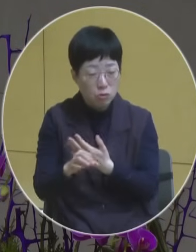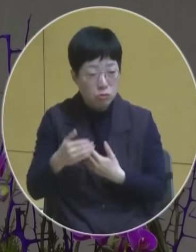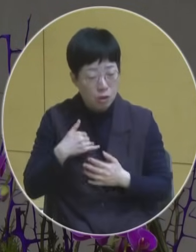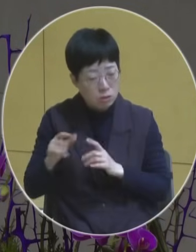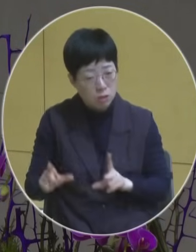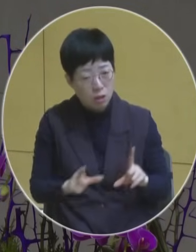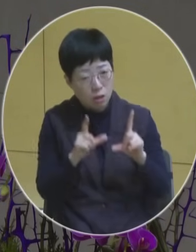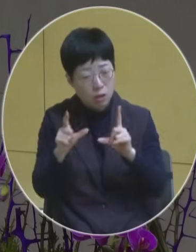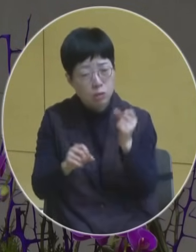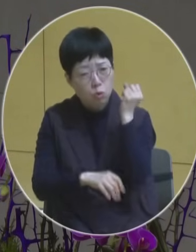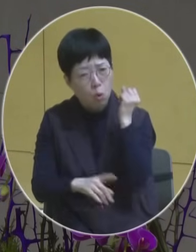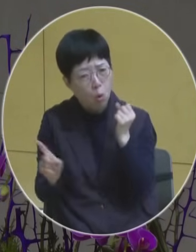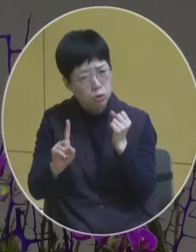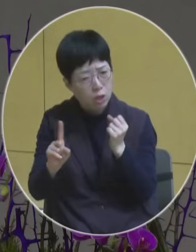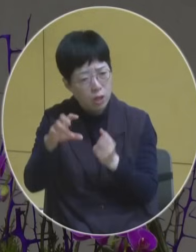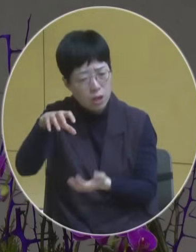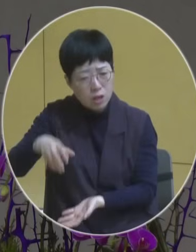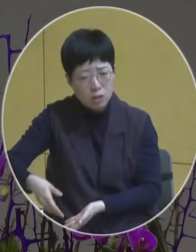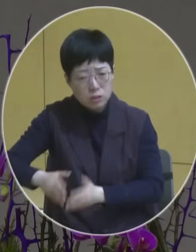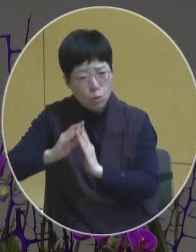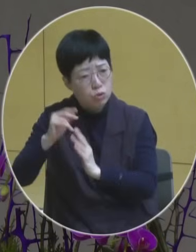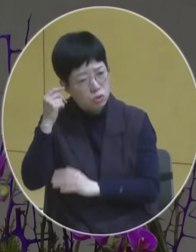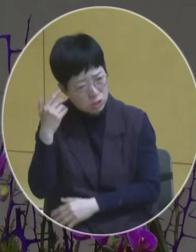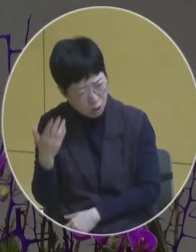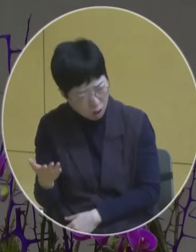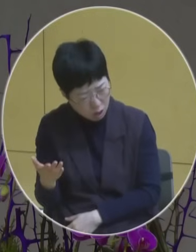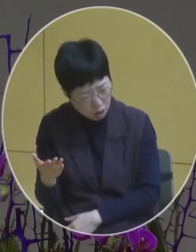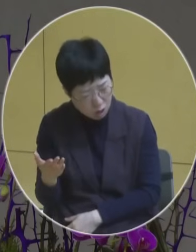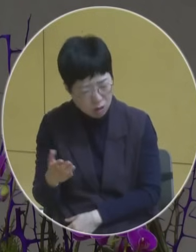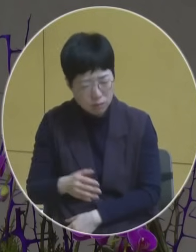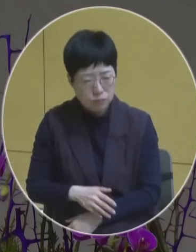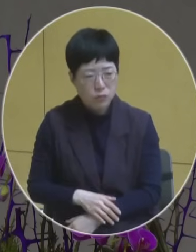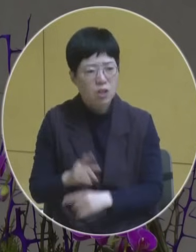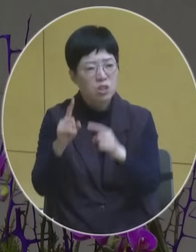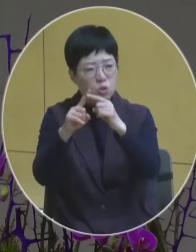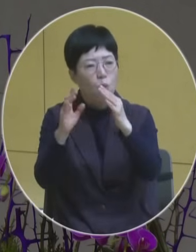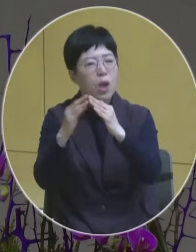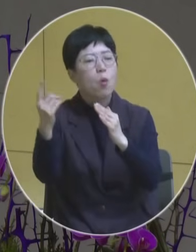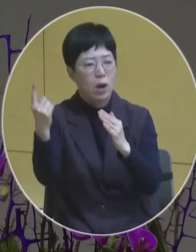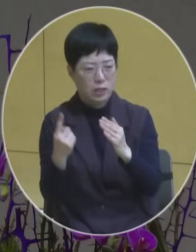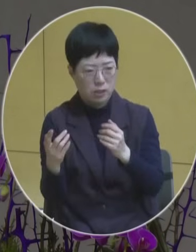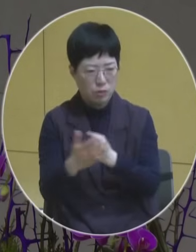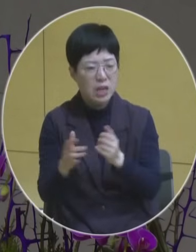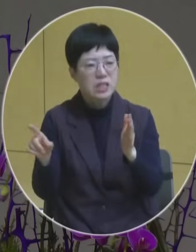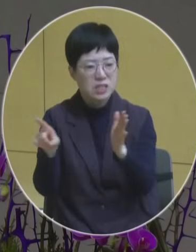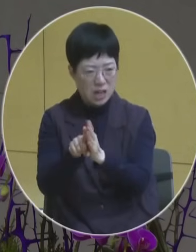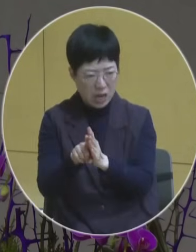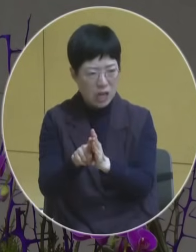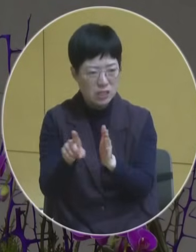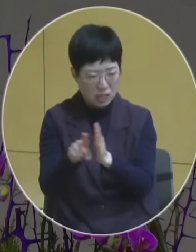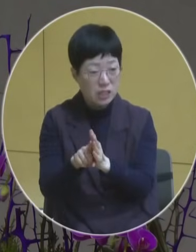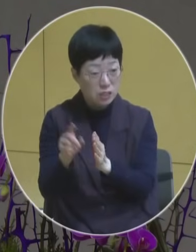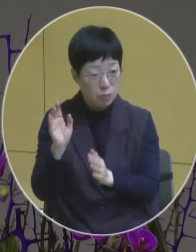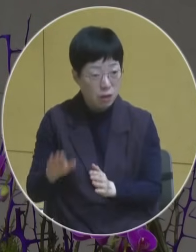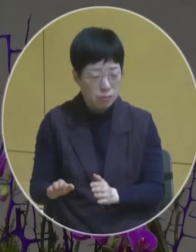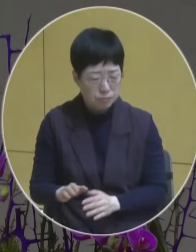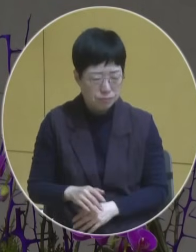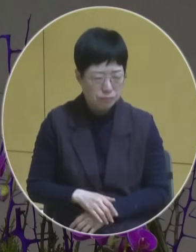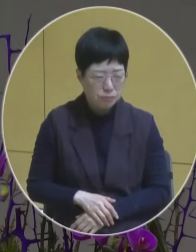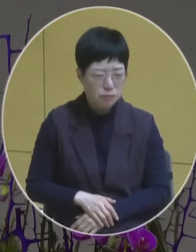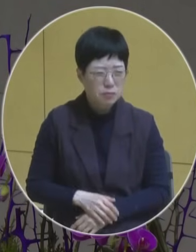기초는 어디다 두어야 될까요? 여러분의 인생의 기초는 어디다 두고 계신가요? 뭐 교회 나오시니까 신앙에 돕겠지. 그런데 여러분